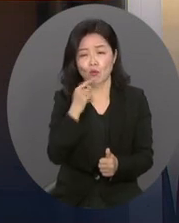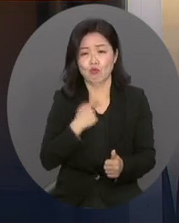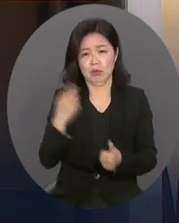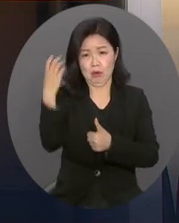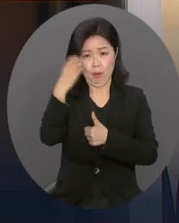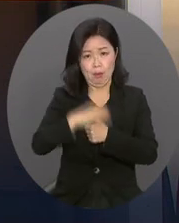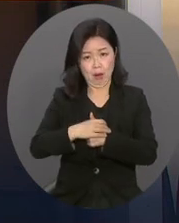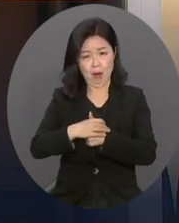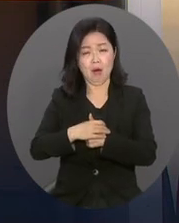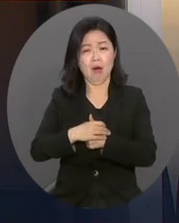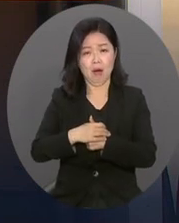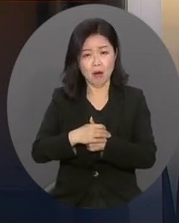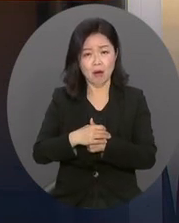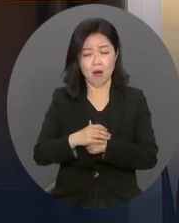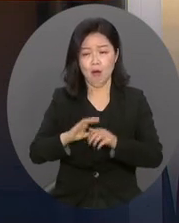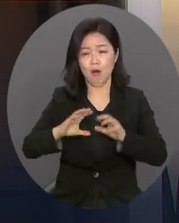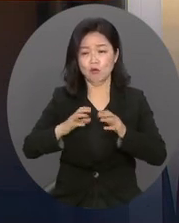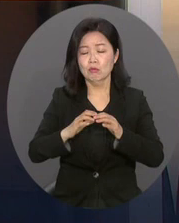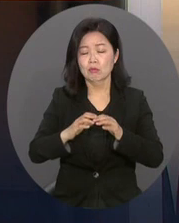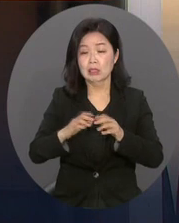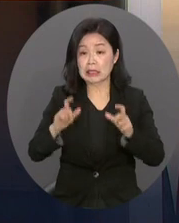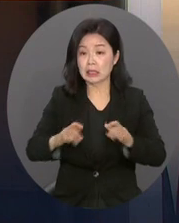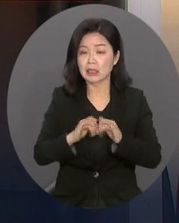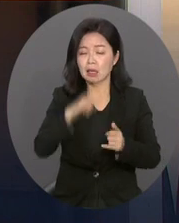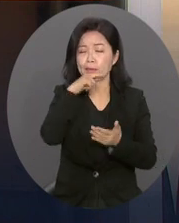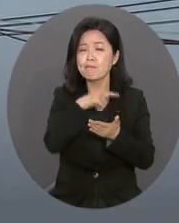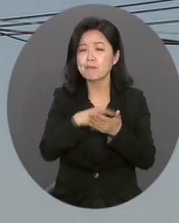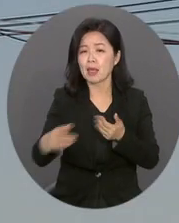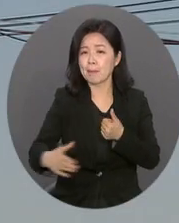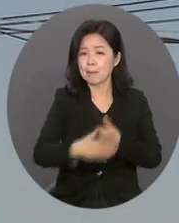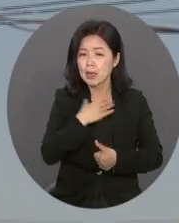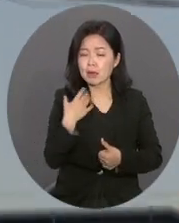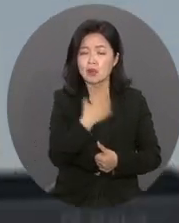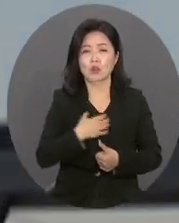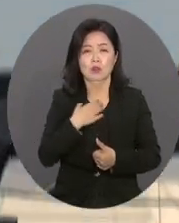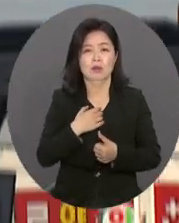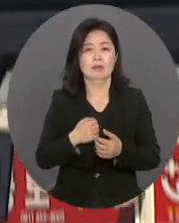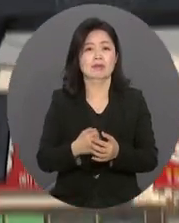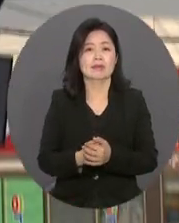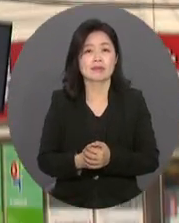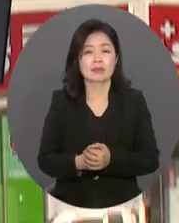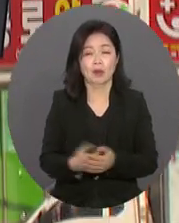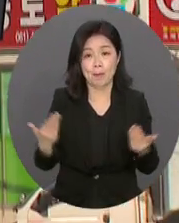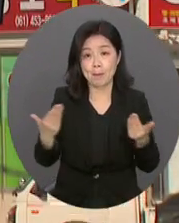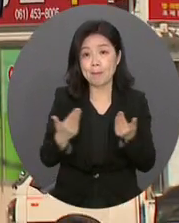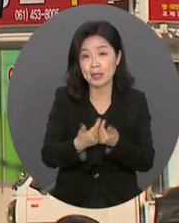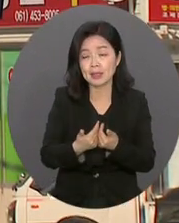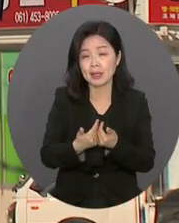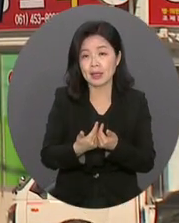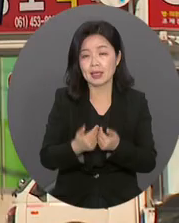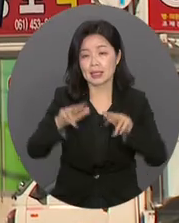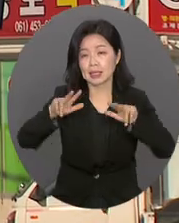받아가지고 전체 우리 군민한테 큰 피해가 온다고 하면은 이처럼 군공항 이전 반대 여론이